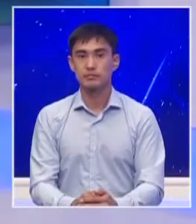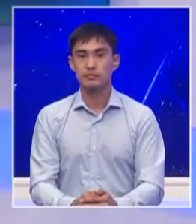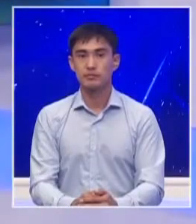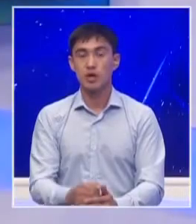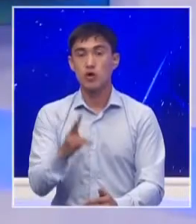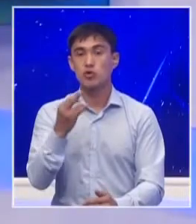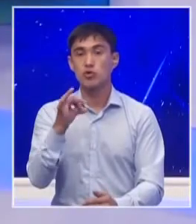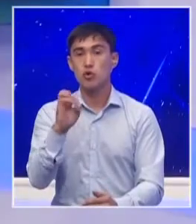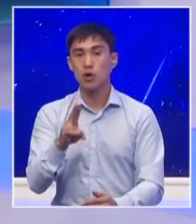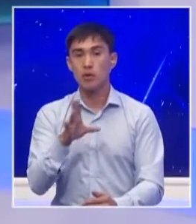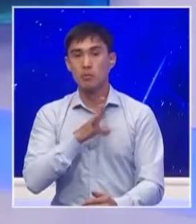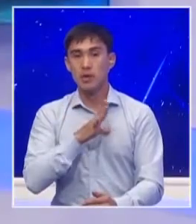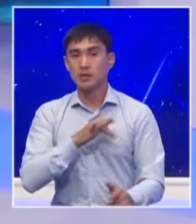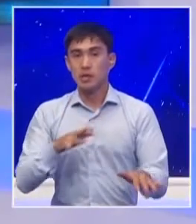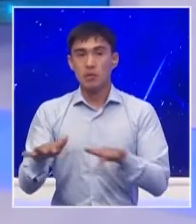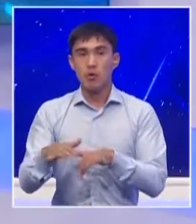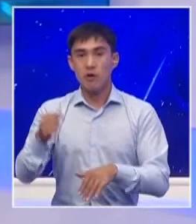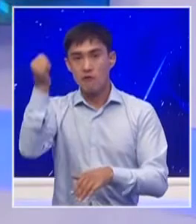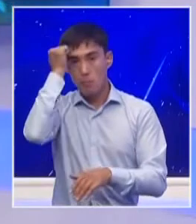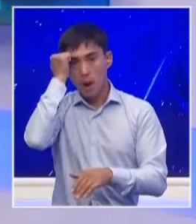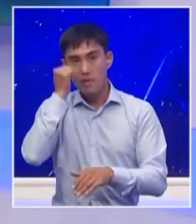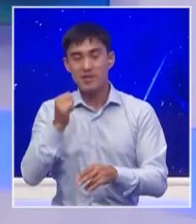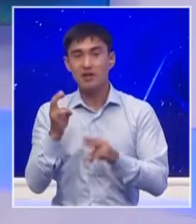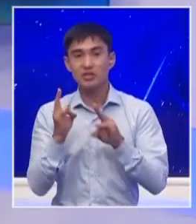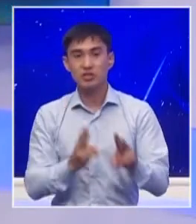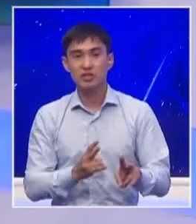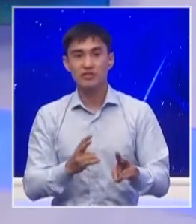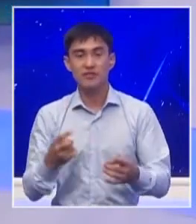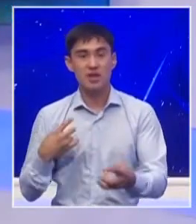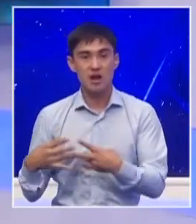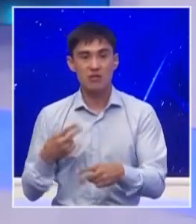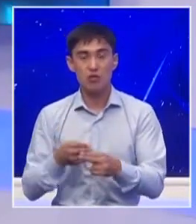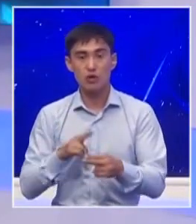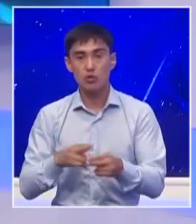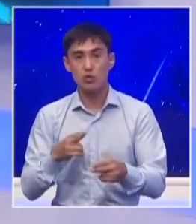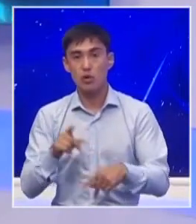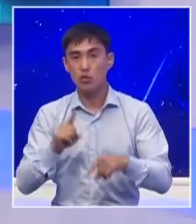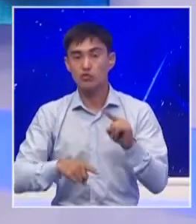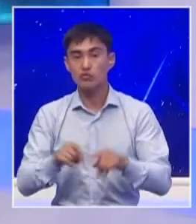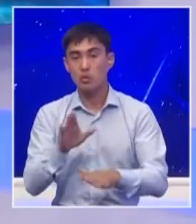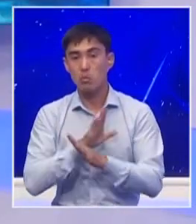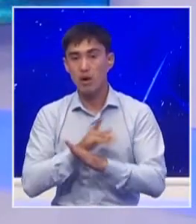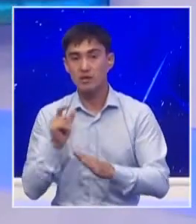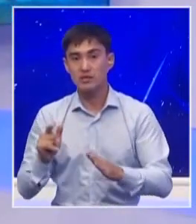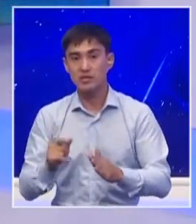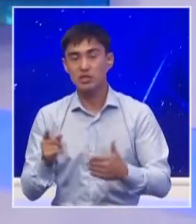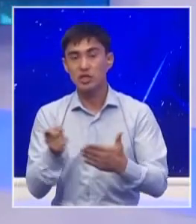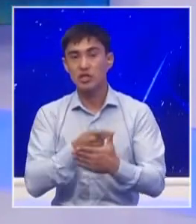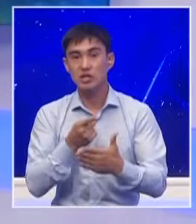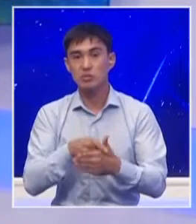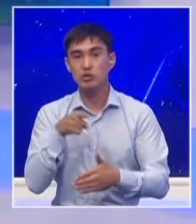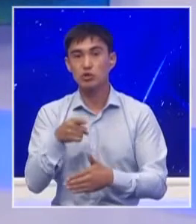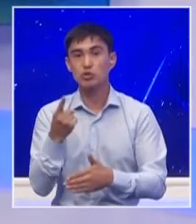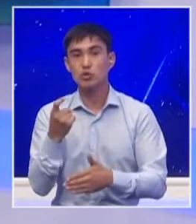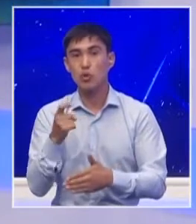в нью-йорке состоялась церемония в память о жертвах терактов в ходе которые родственники погибших за читали их имена сотни людей